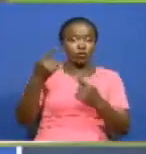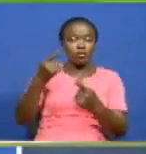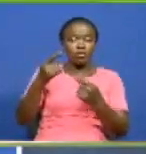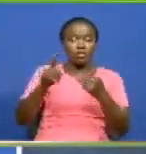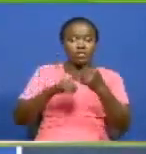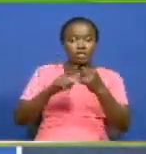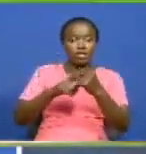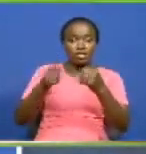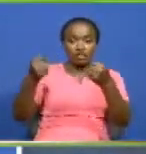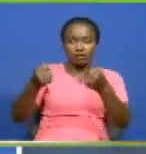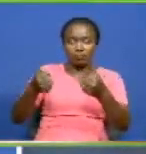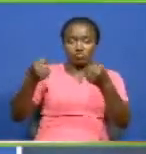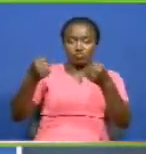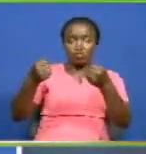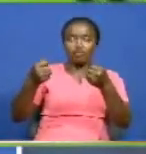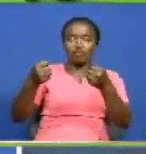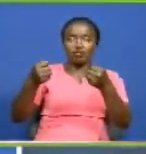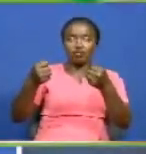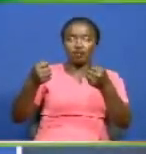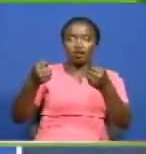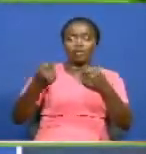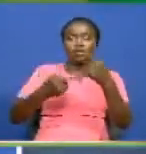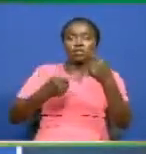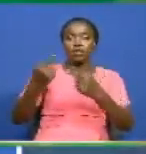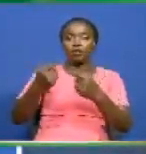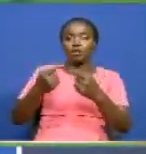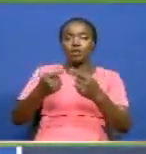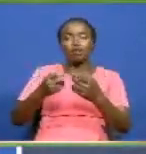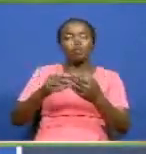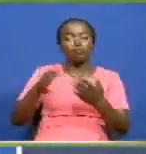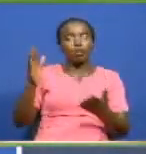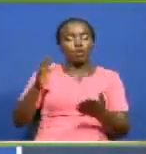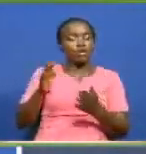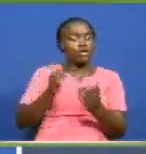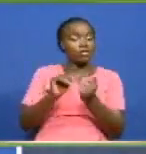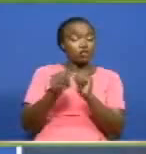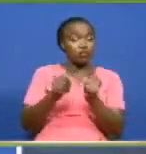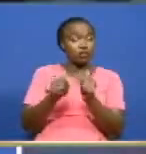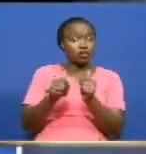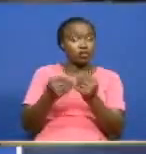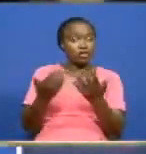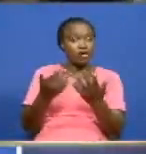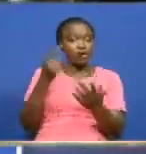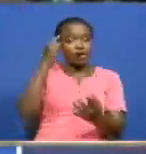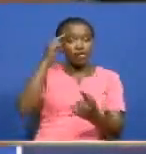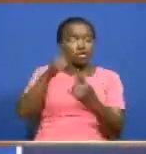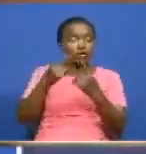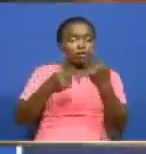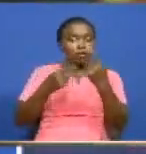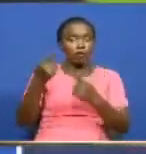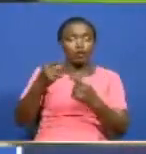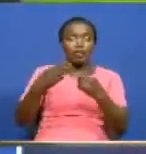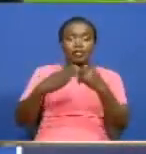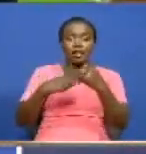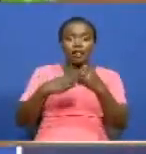sita. Al Ahli, ambayo imeshinda taji zaidi katika mashindano hayo, itaazimia kushinda taji yake